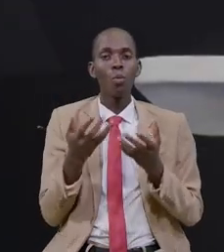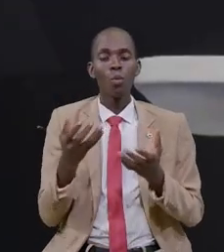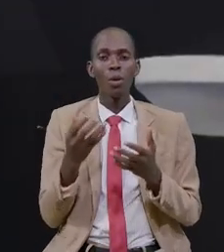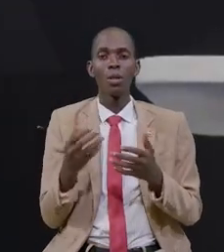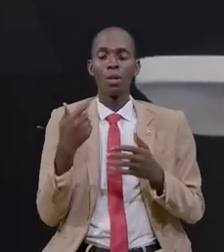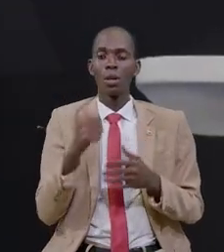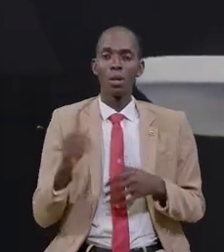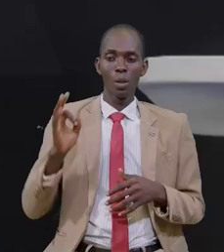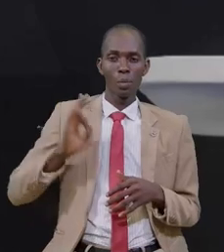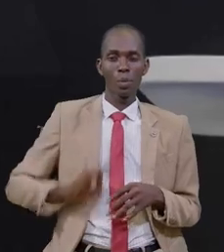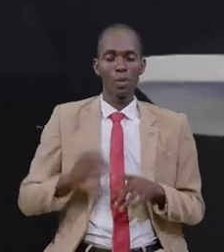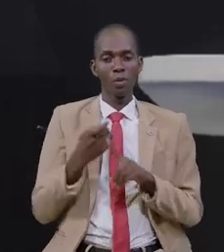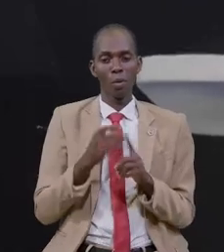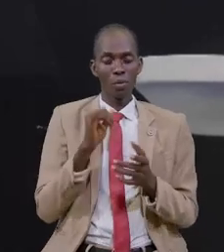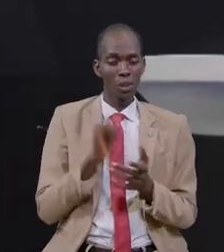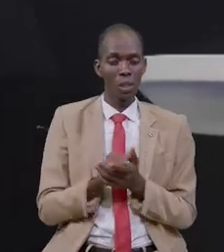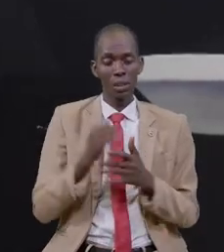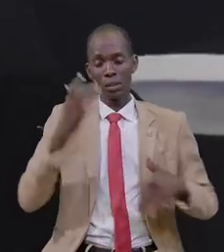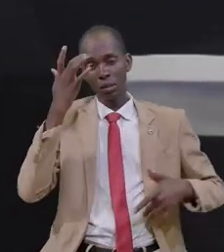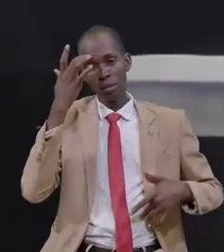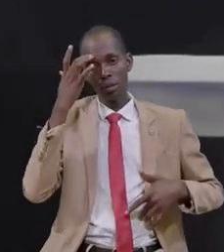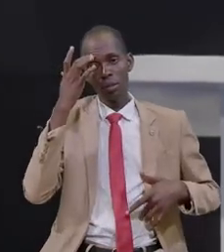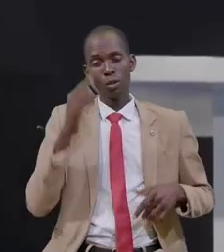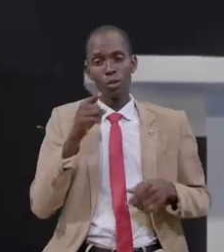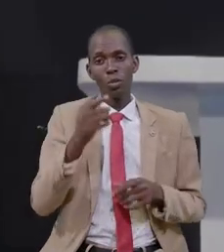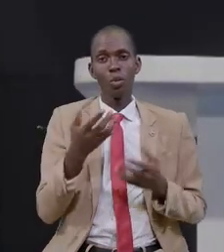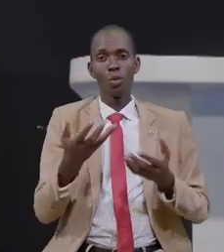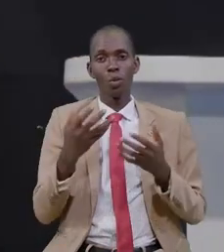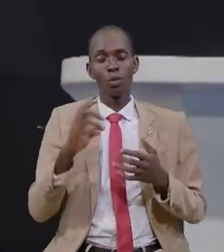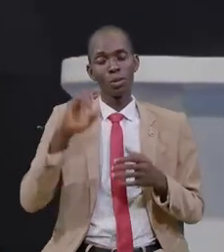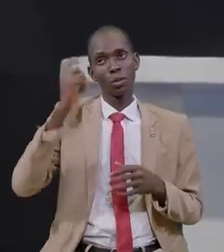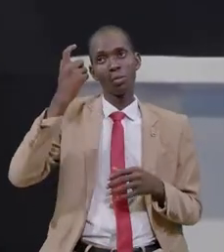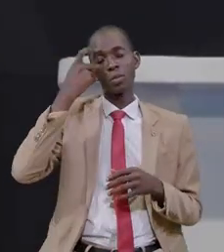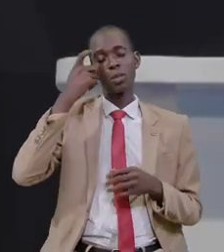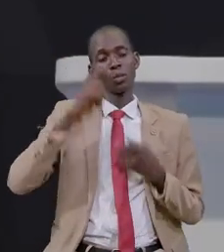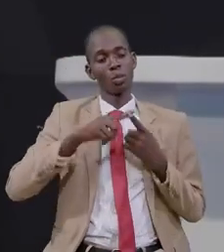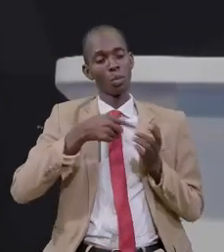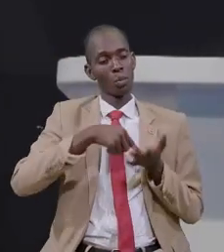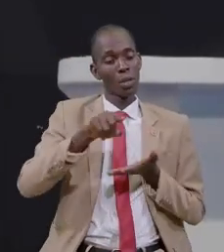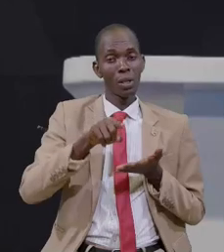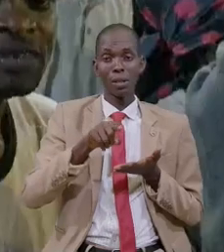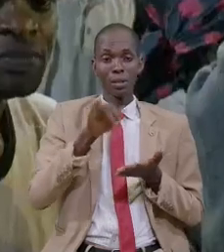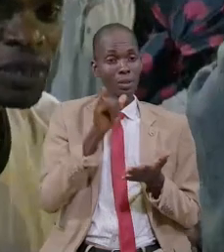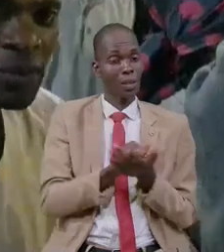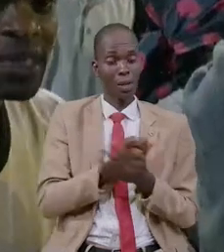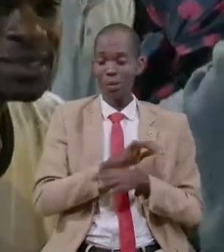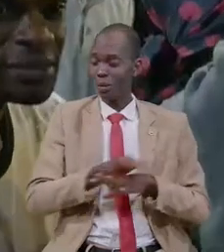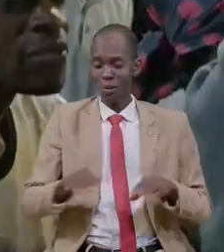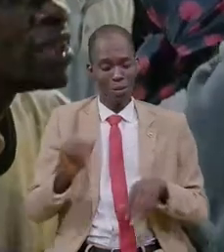un avantage de cette maladie. Tu veux que le gouvernement te paie quelque chose. Ce système ne marche pas